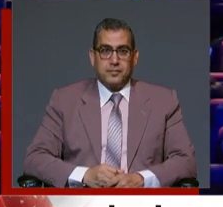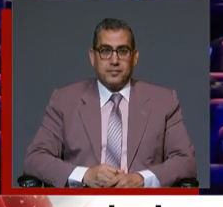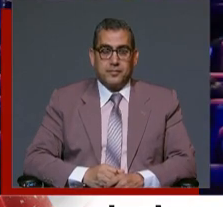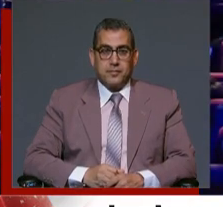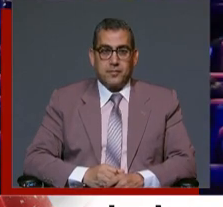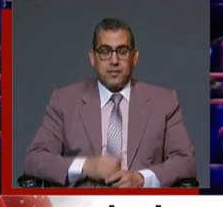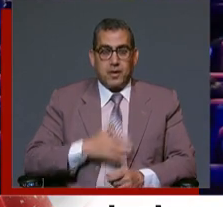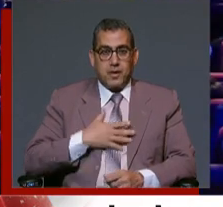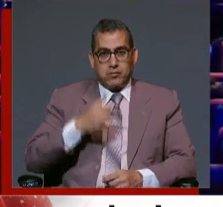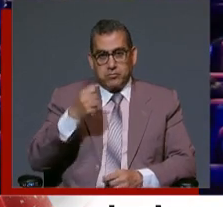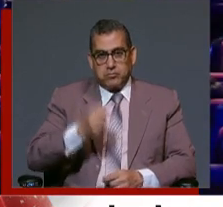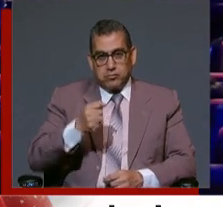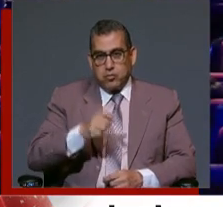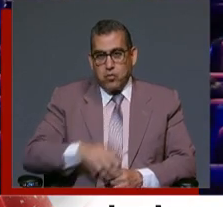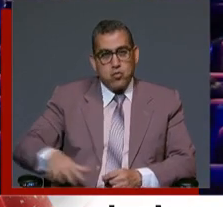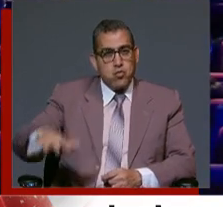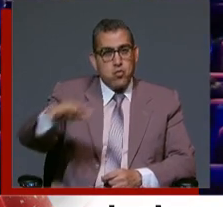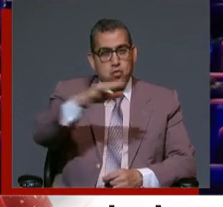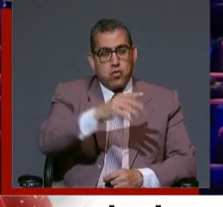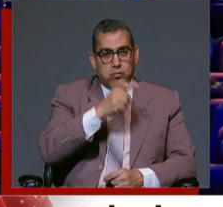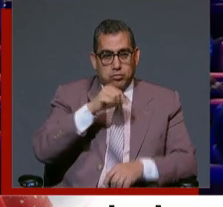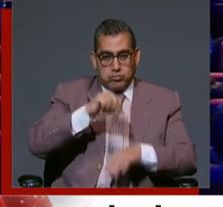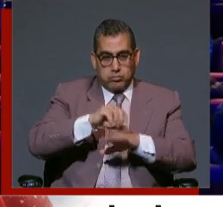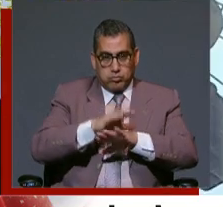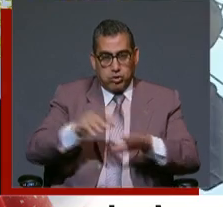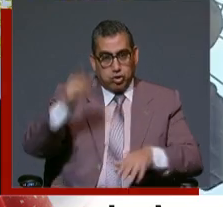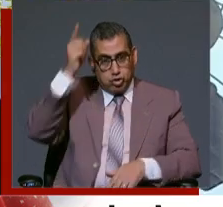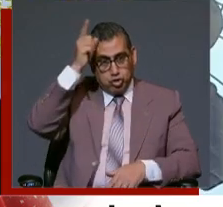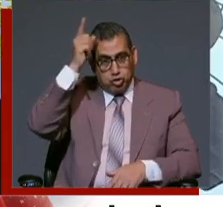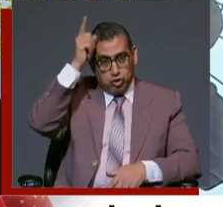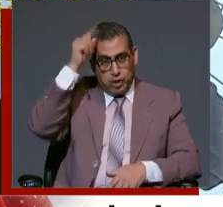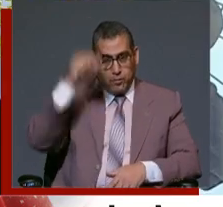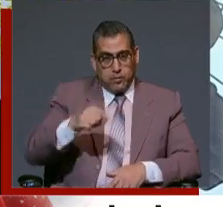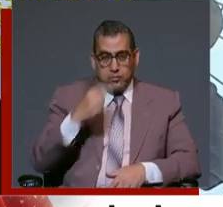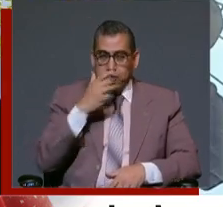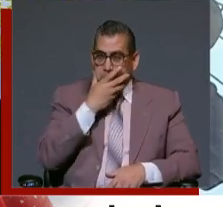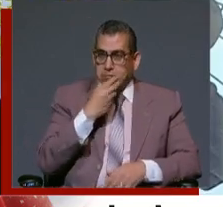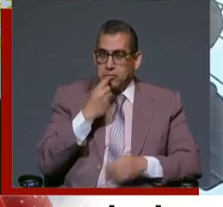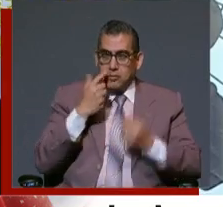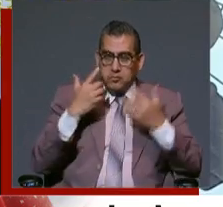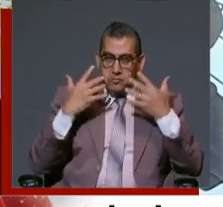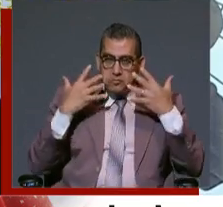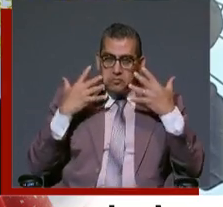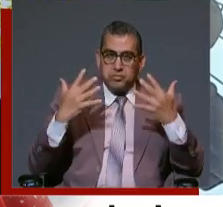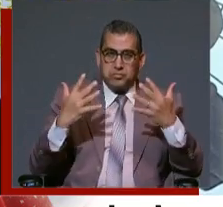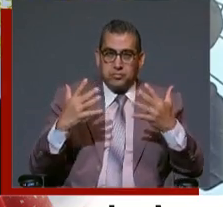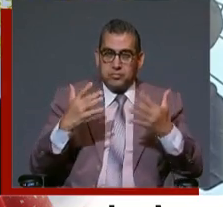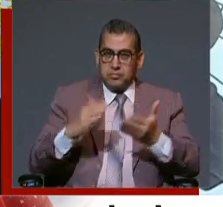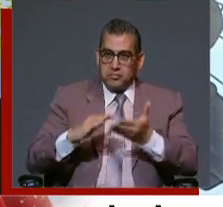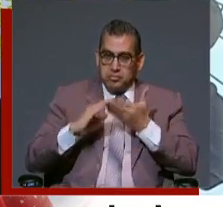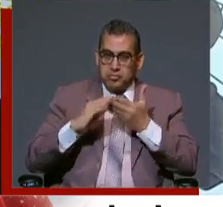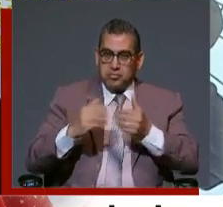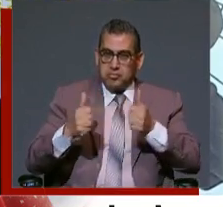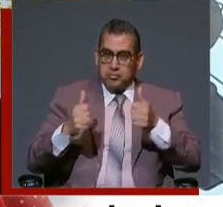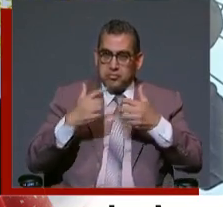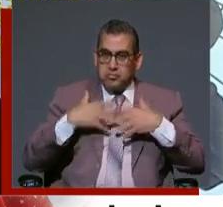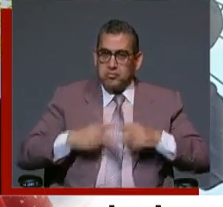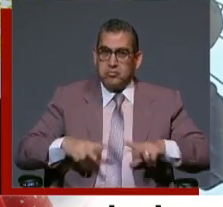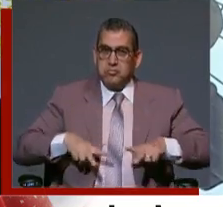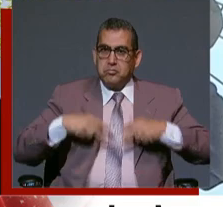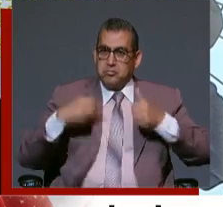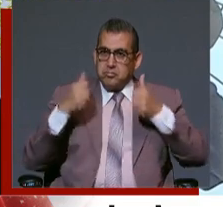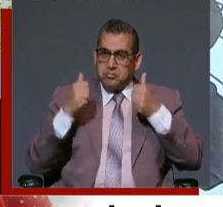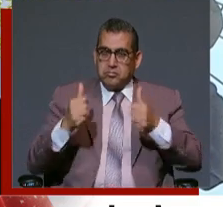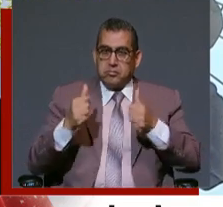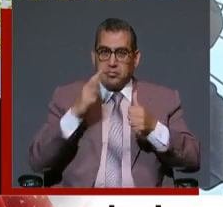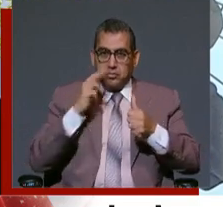مرحبا بكم جميعا في مدينة شرم الشيخ الساحرة، المدينة الحديثة العصرية التي